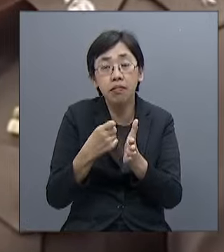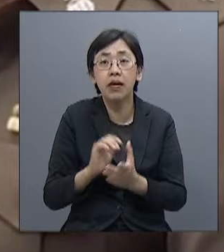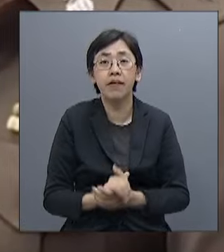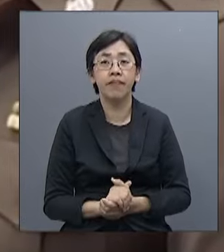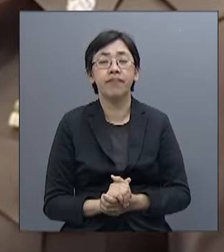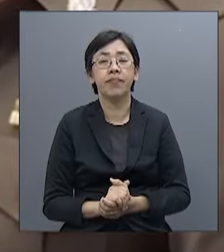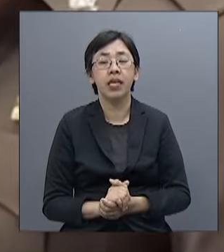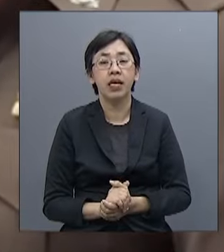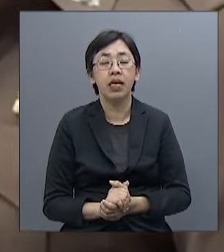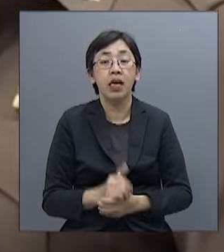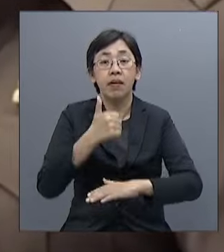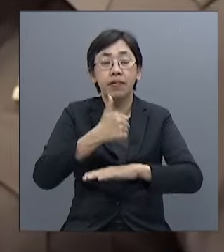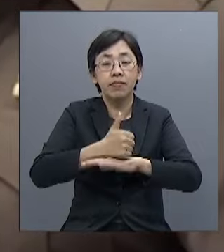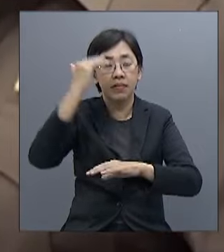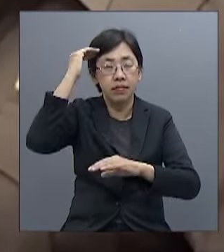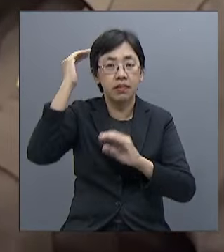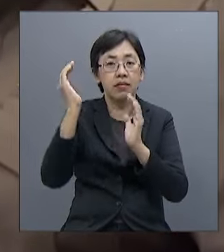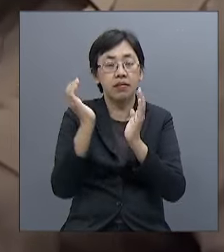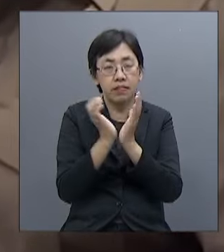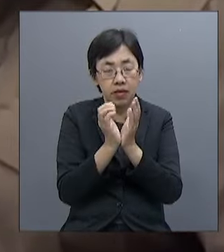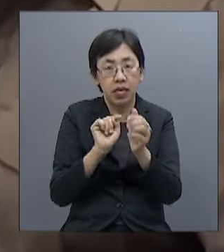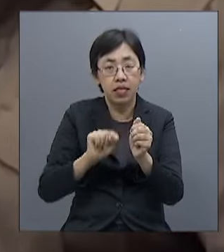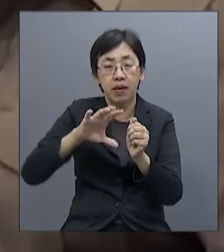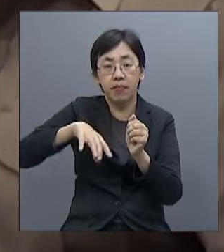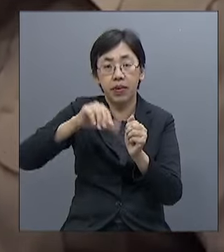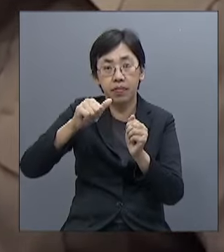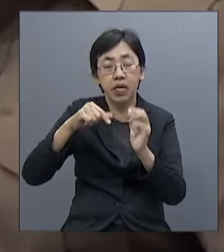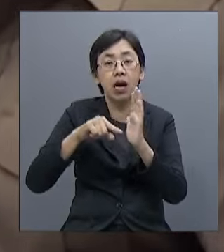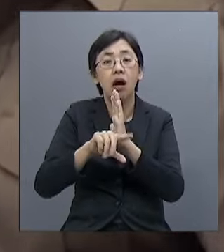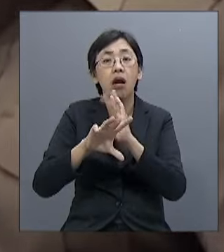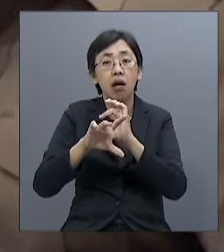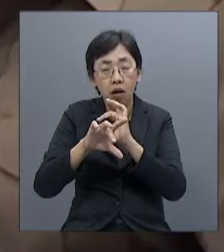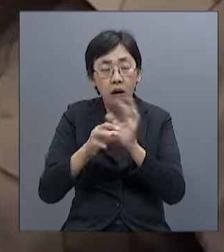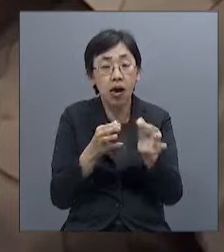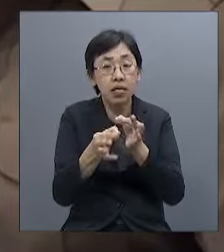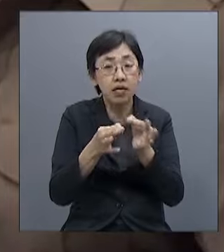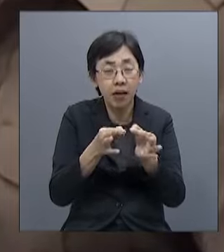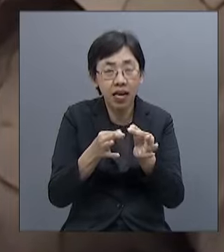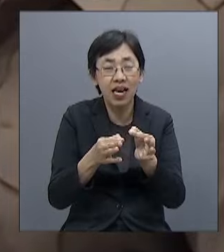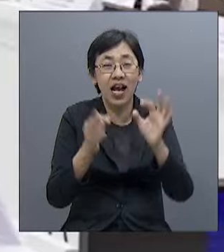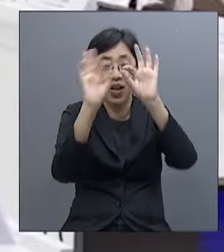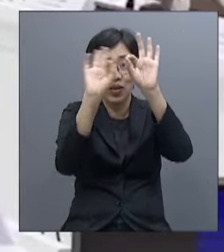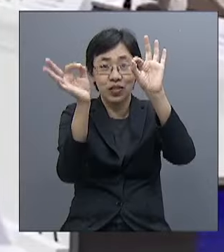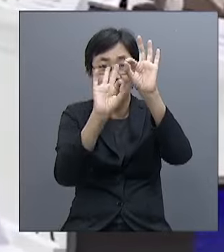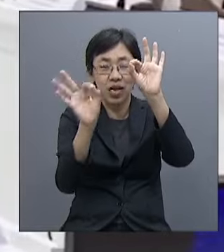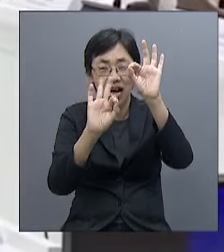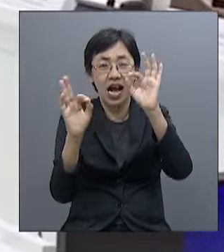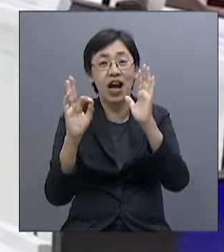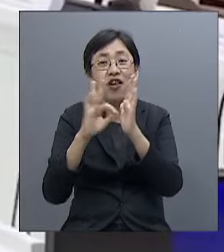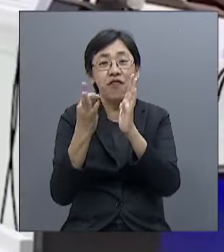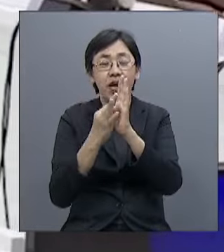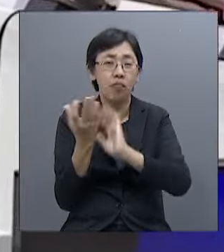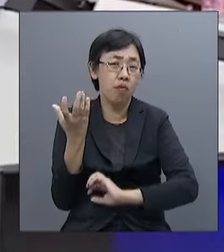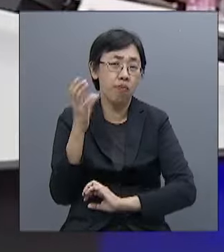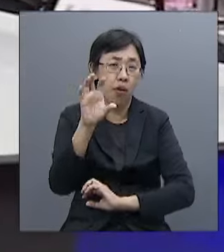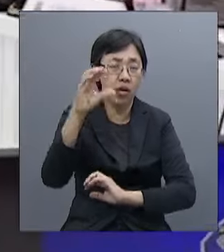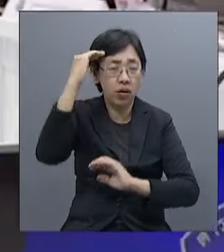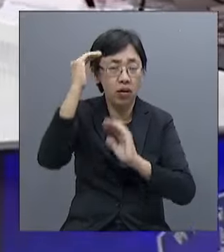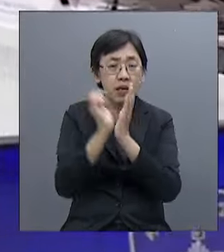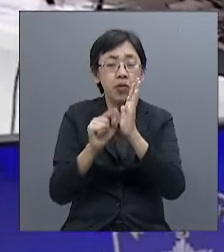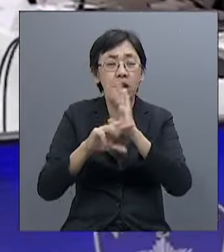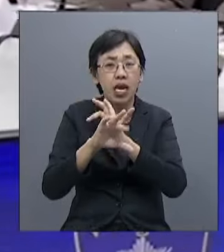กงแก้วผู้กำกับการภูธรเมืองระยองบอกแบบนี้ค่ะข้อความที่แจ้งในเพจของสพเมืองระยองเนี่ยอันนี้เป็นการ